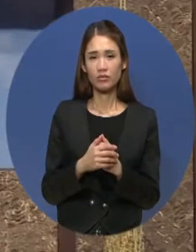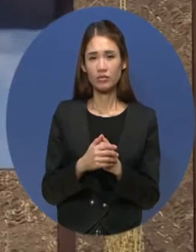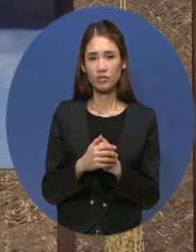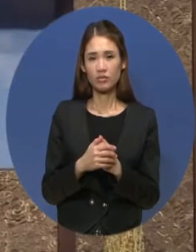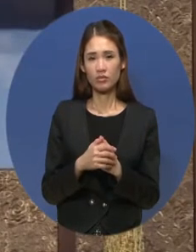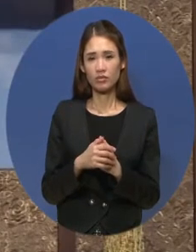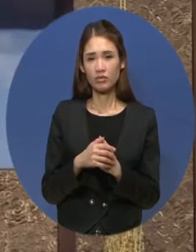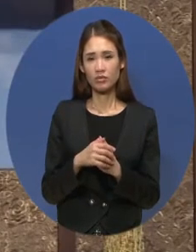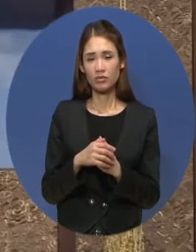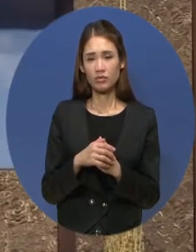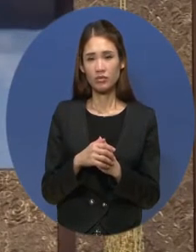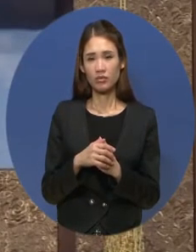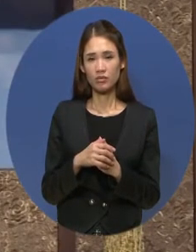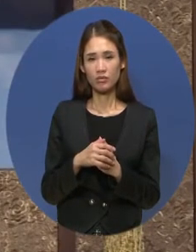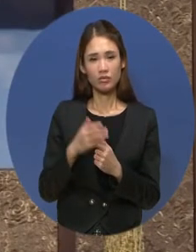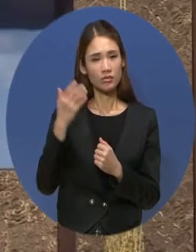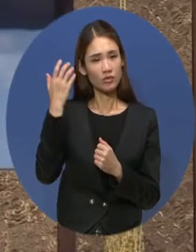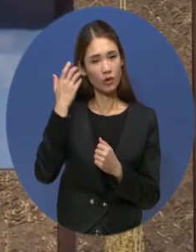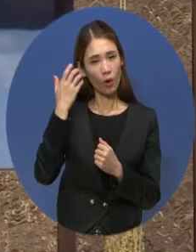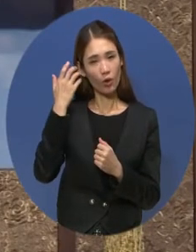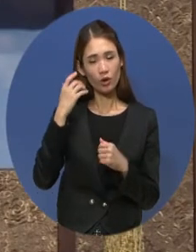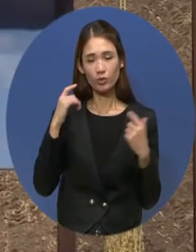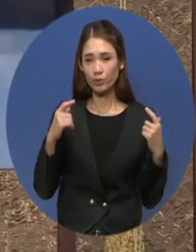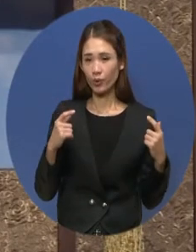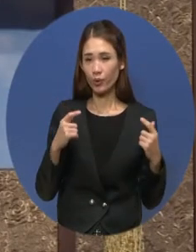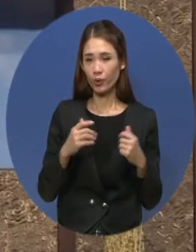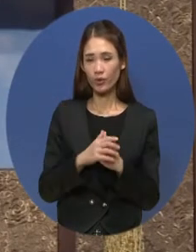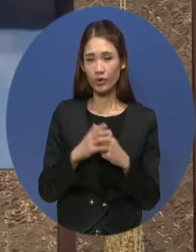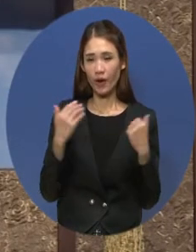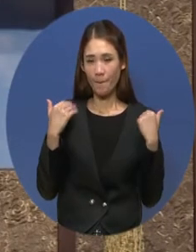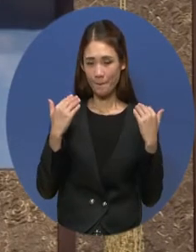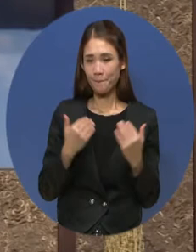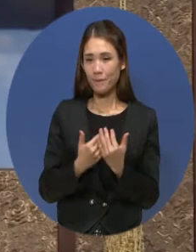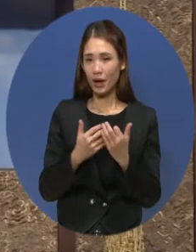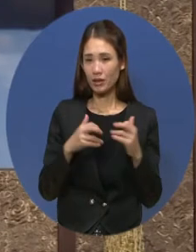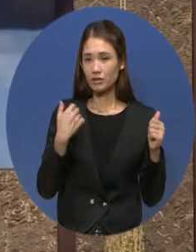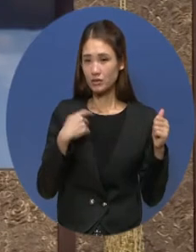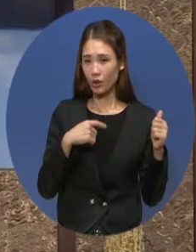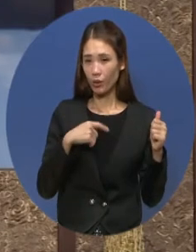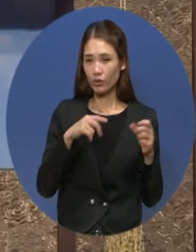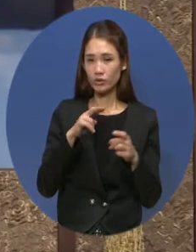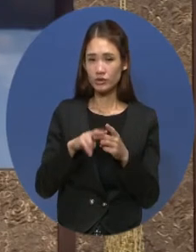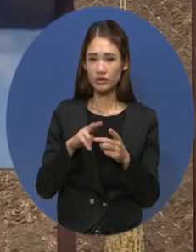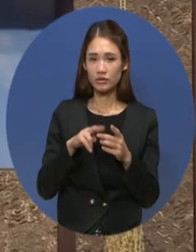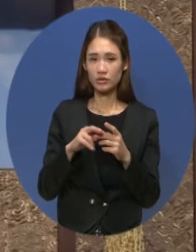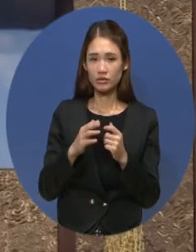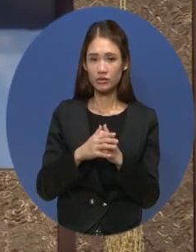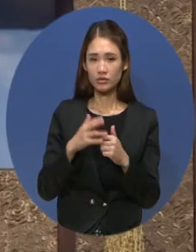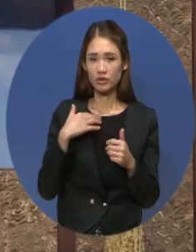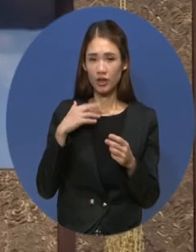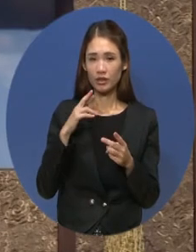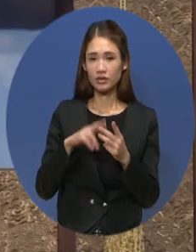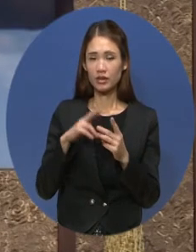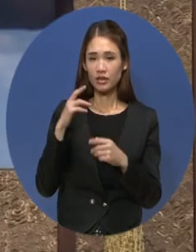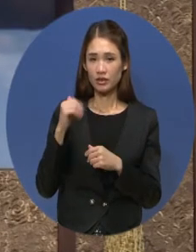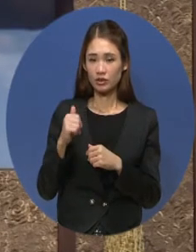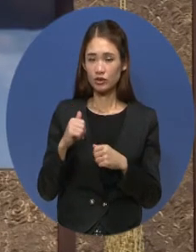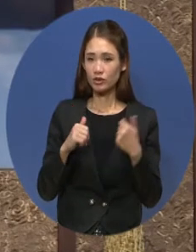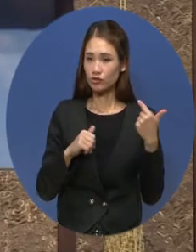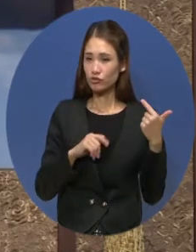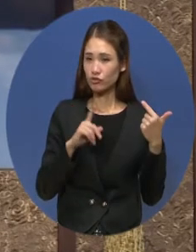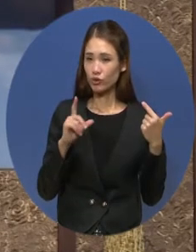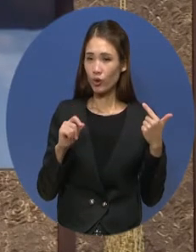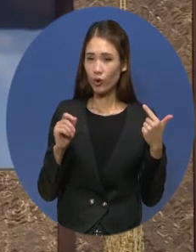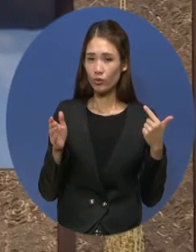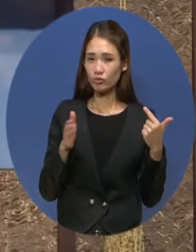것 으 어 영 2포 발달 적인 평생 교육 센터 는 이제 제가 세타 장으로 6월달 서부터